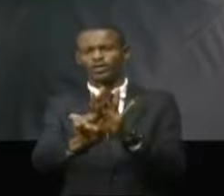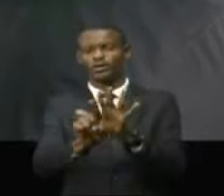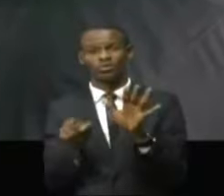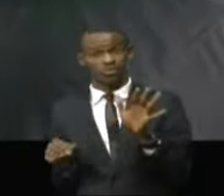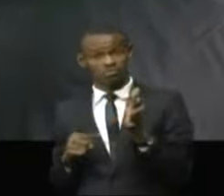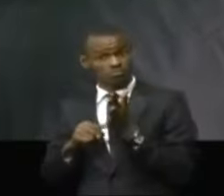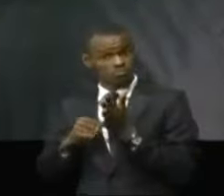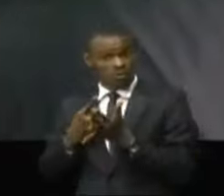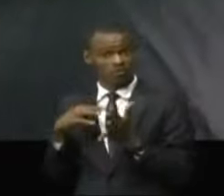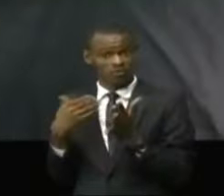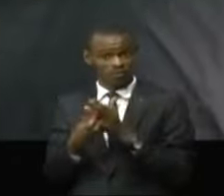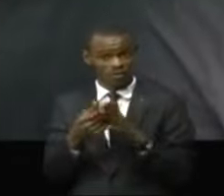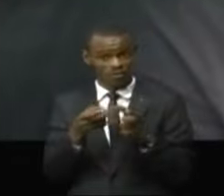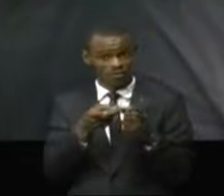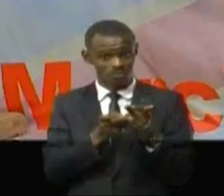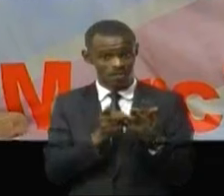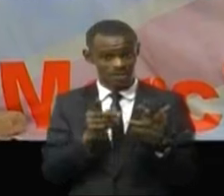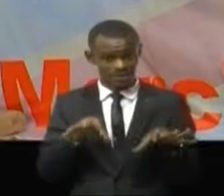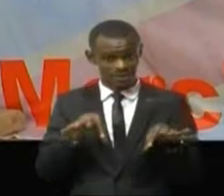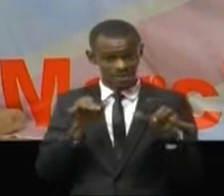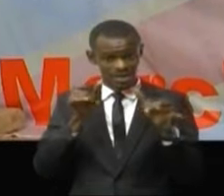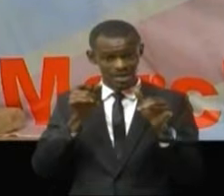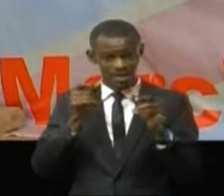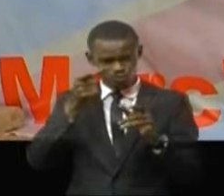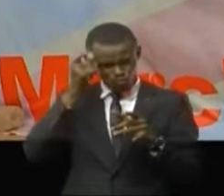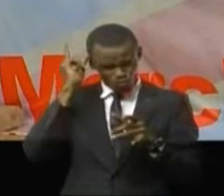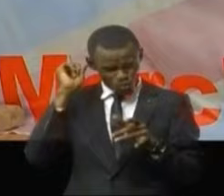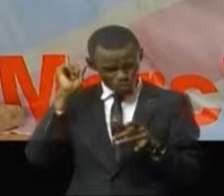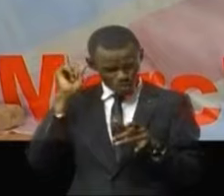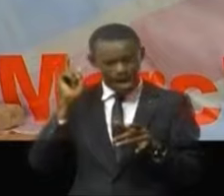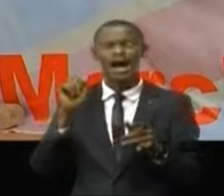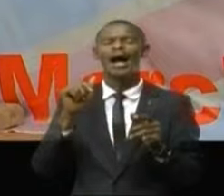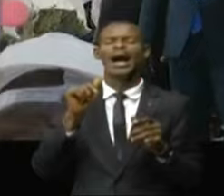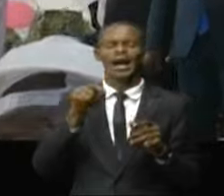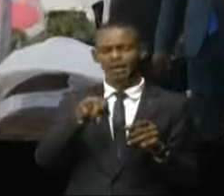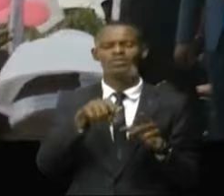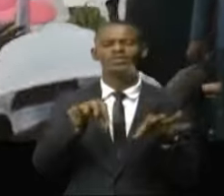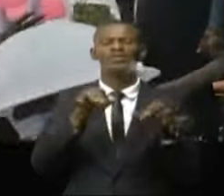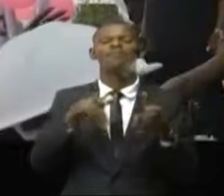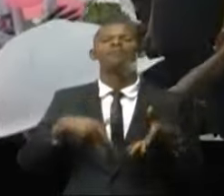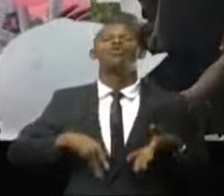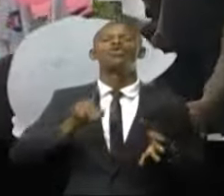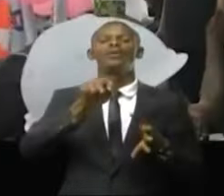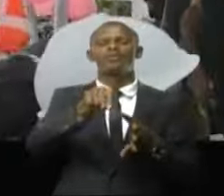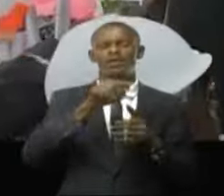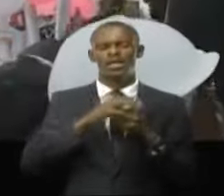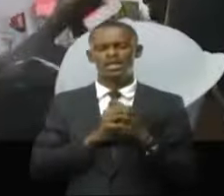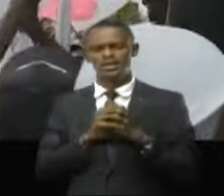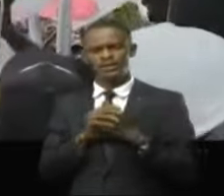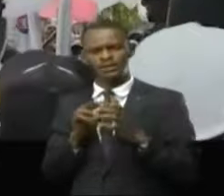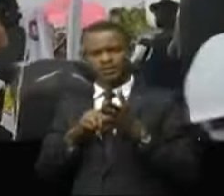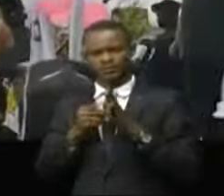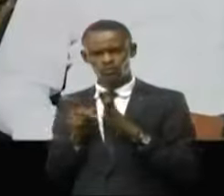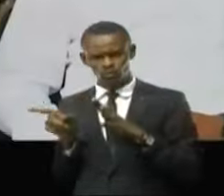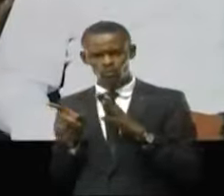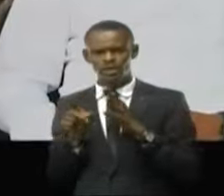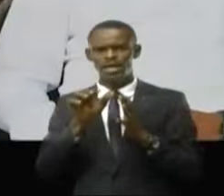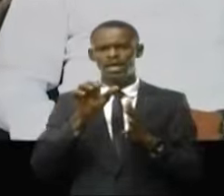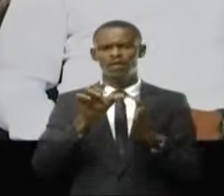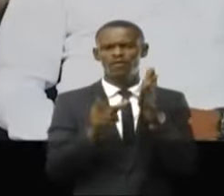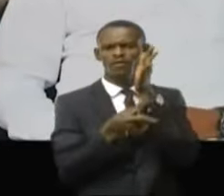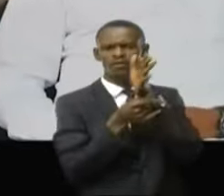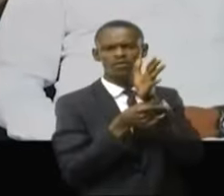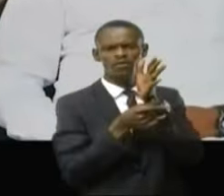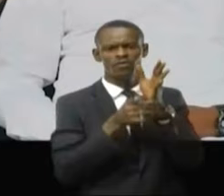Emery Lumumba comme secrétaire permanent. À Lodja, le premier vice-président de l'Assemblée nationale et secrétaire permanent de l'Union sacrée de la Nation est